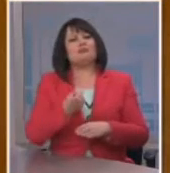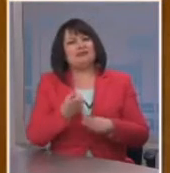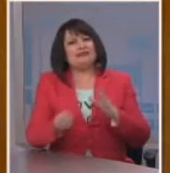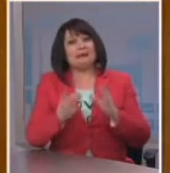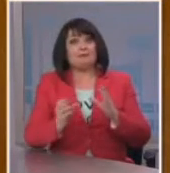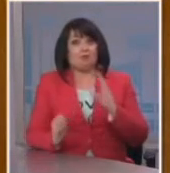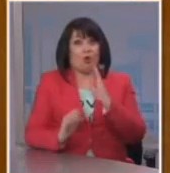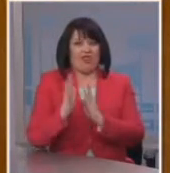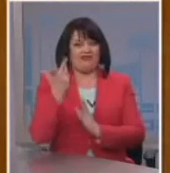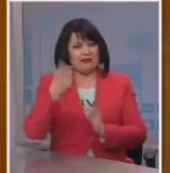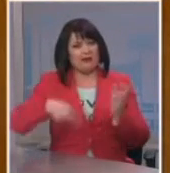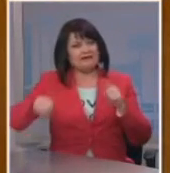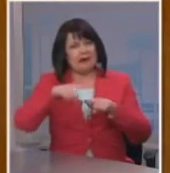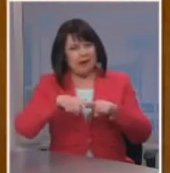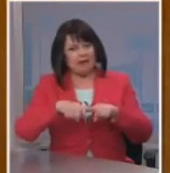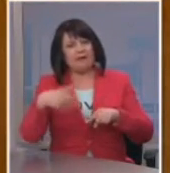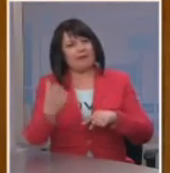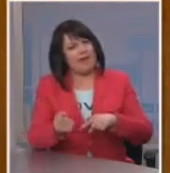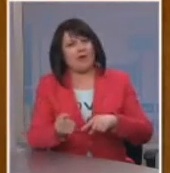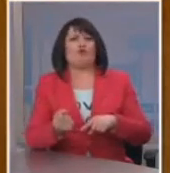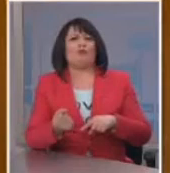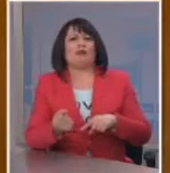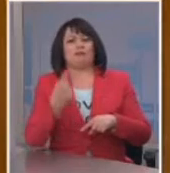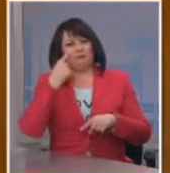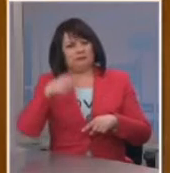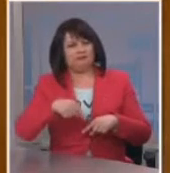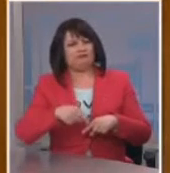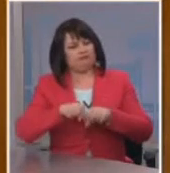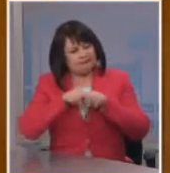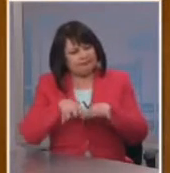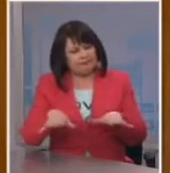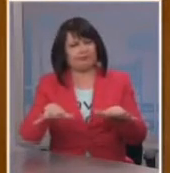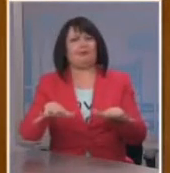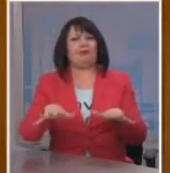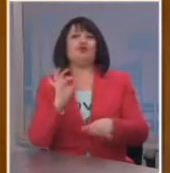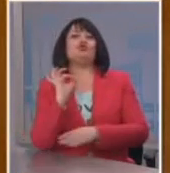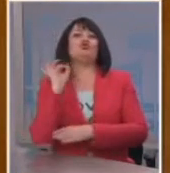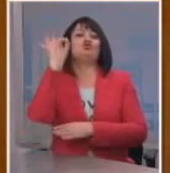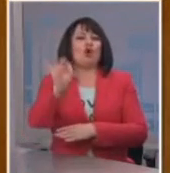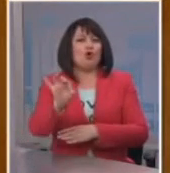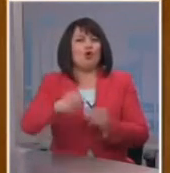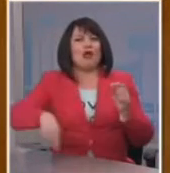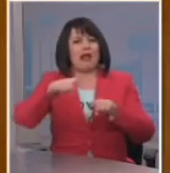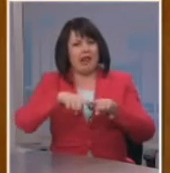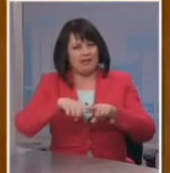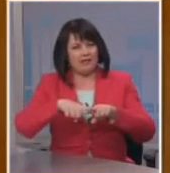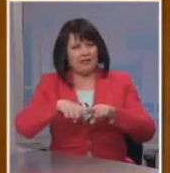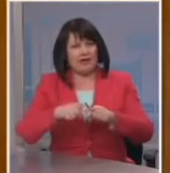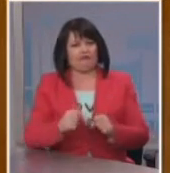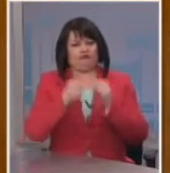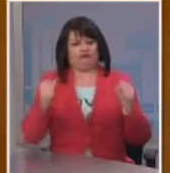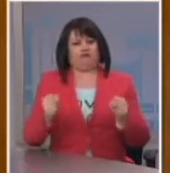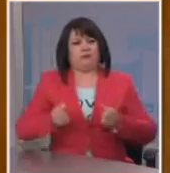οποίες και στη χώρα μας θα υπάρξει αυτή, θα εκδηλωθεί αυτή η δυναμική, και με στόχο και τη χώρα μας να